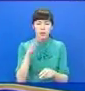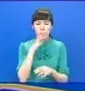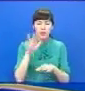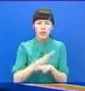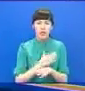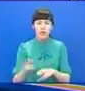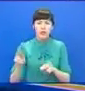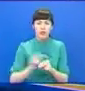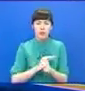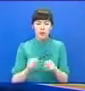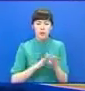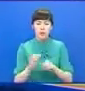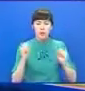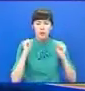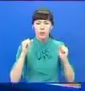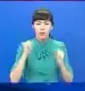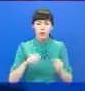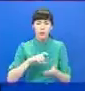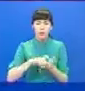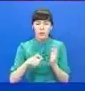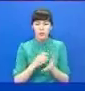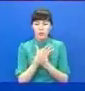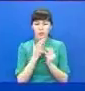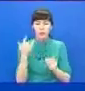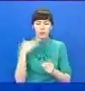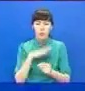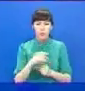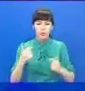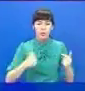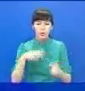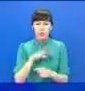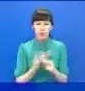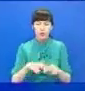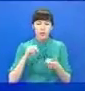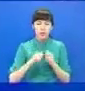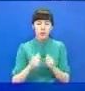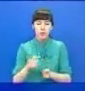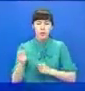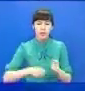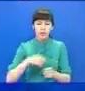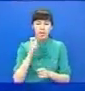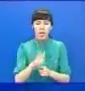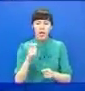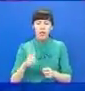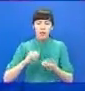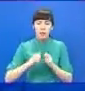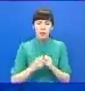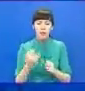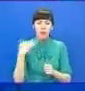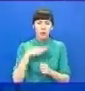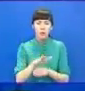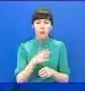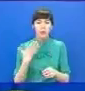бірнеше жөндеуден өткенмен спорт залдың жоқтығы талай бала көңілін құлазытты. Бұл мәселені әкімге жеткізген жергілікті тұрғындар түйткілдің көп ұзамай